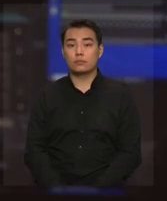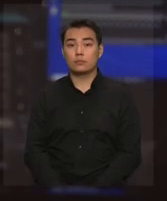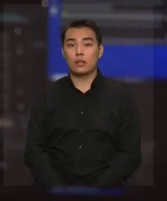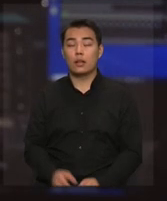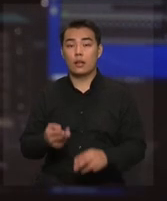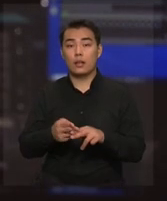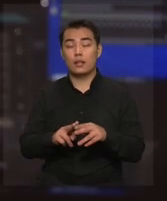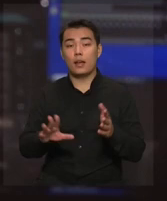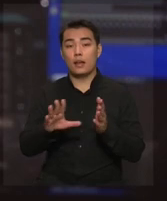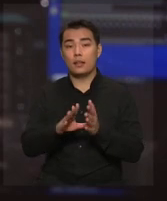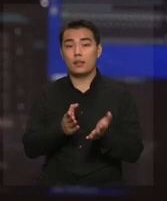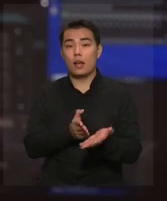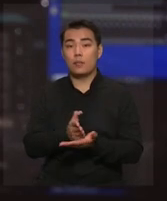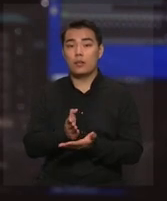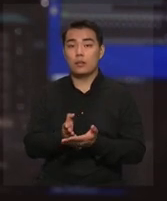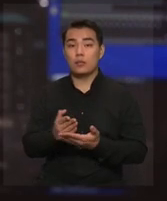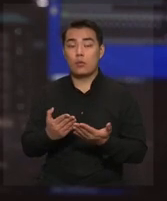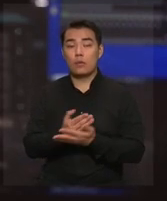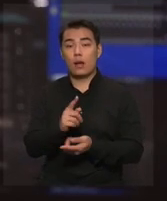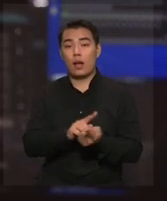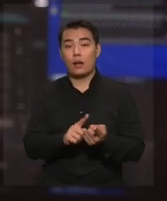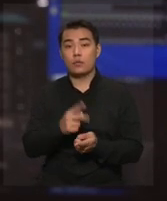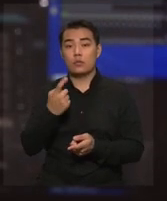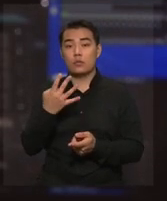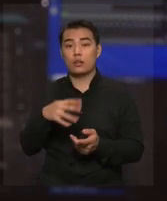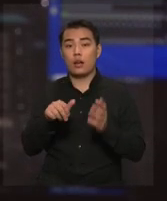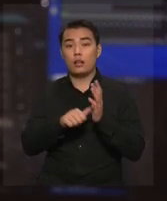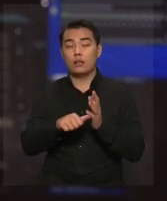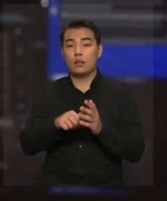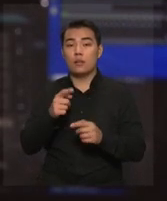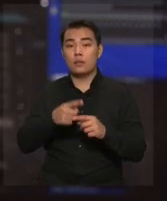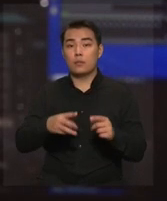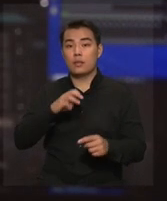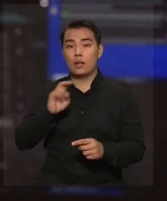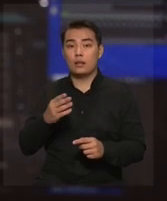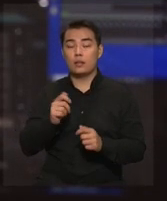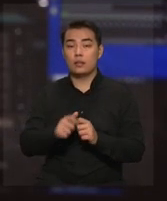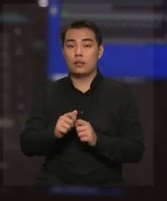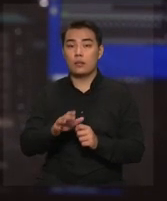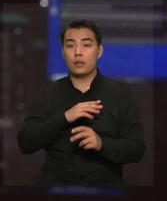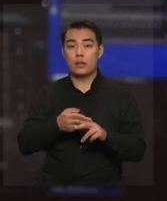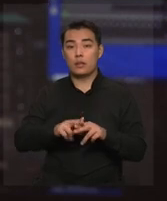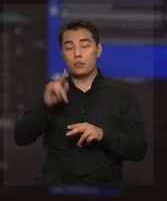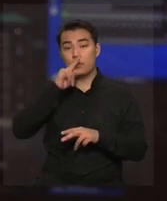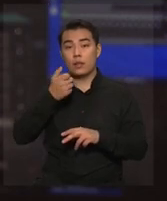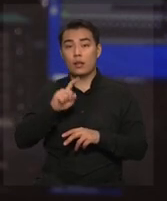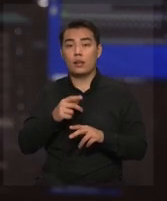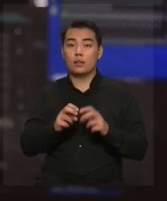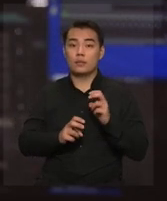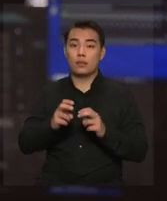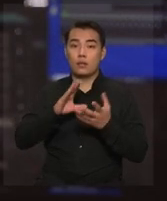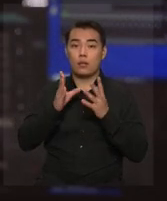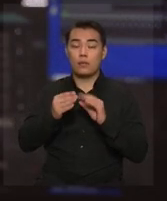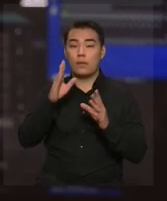Осы энергетикалық нысандарды қайта жаңғыртуға 146,5 миллиард теңге бөлінген. Бұл мұнай және газ өндірісін үдете